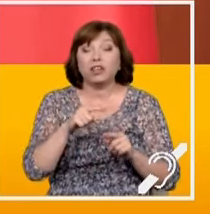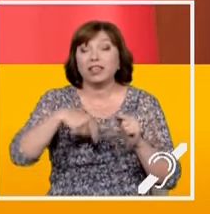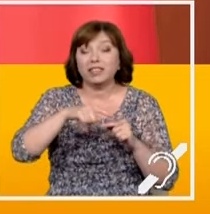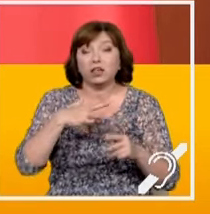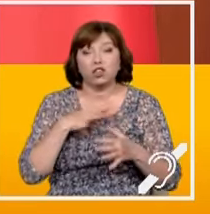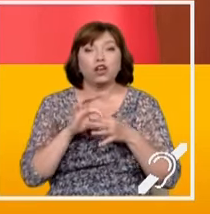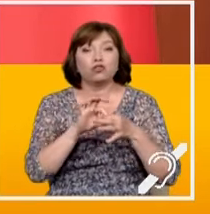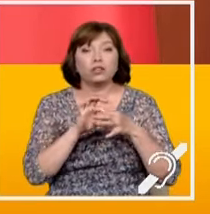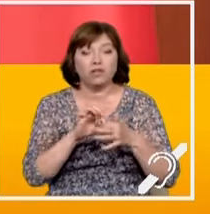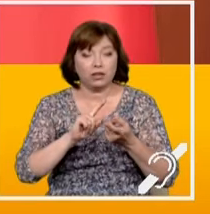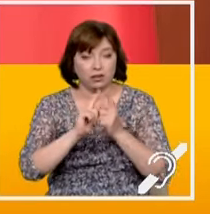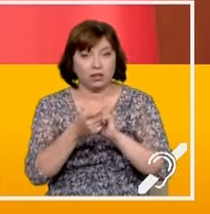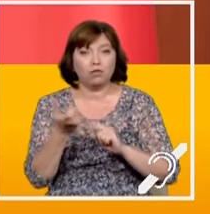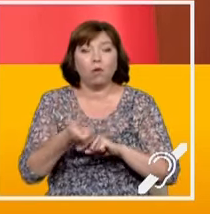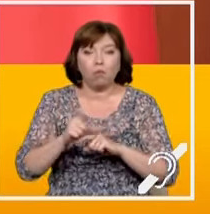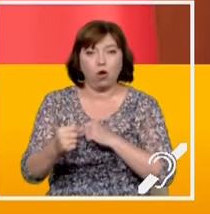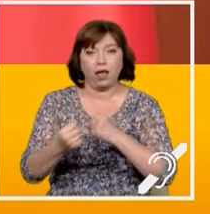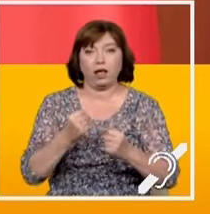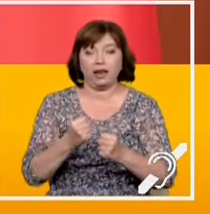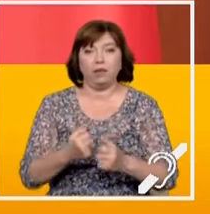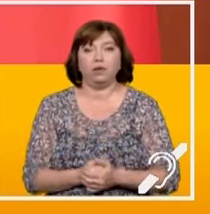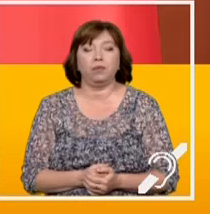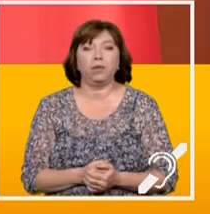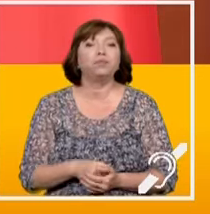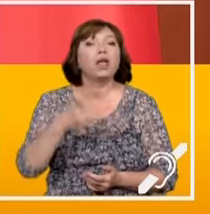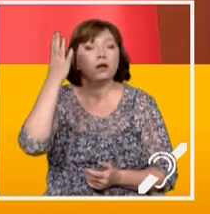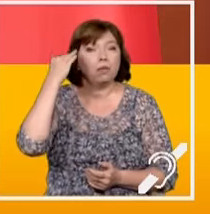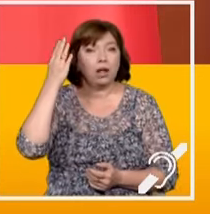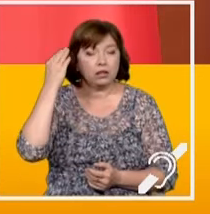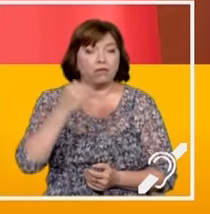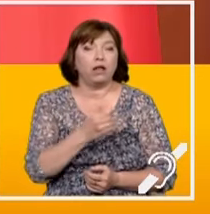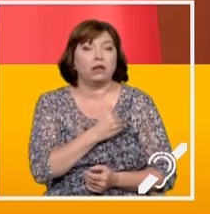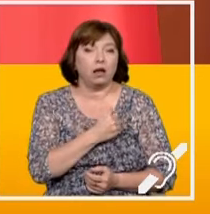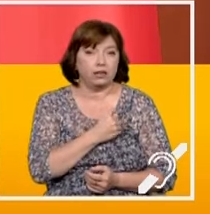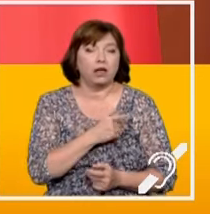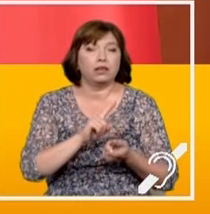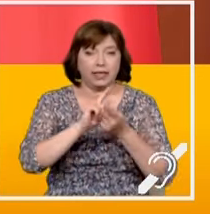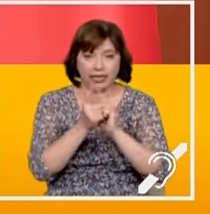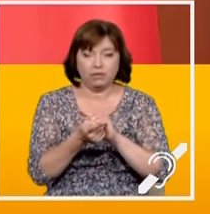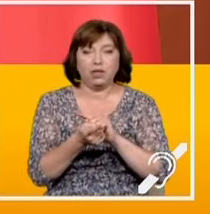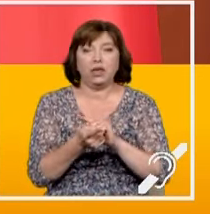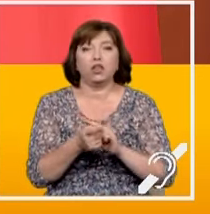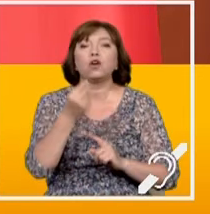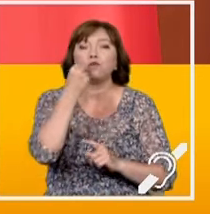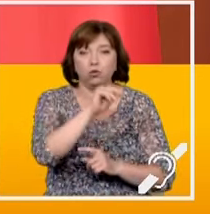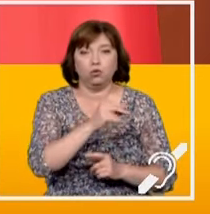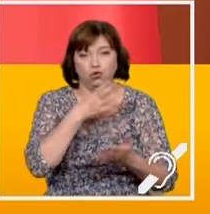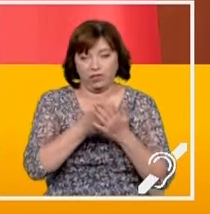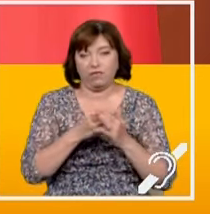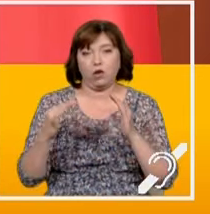legăturile noastre devin și mai puternice. Moldovenii își doresc schimbări în bine în țara